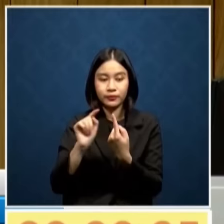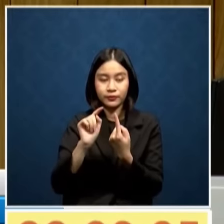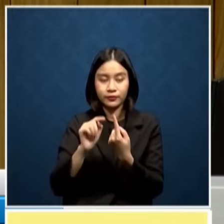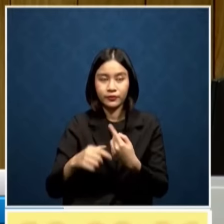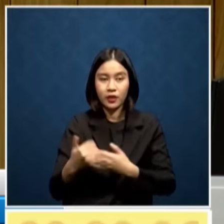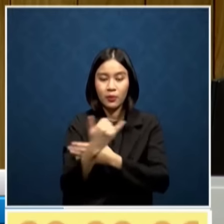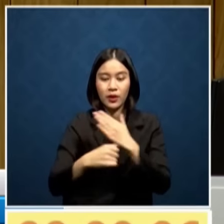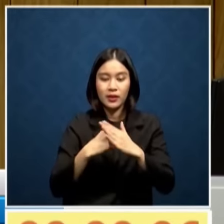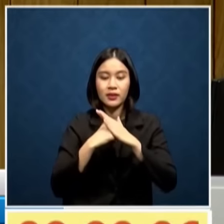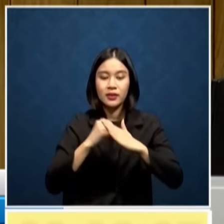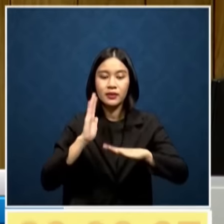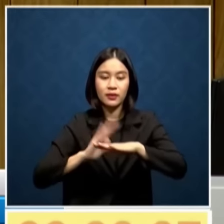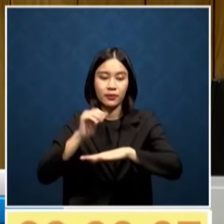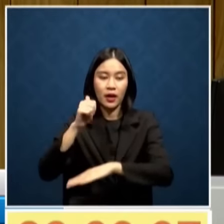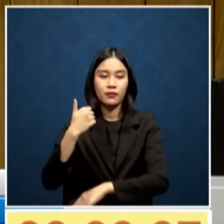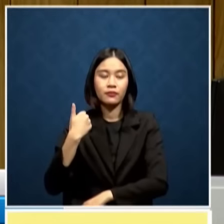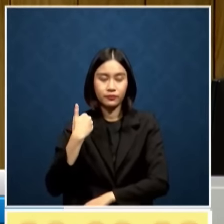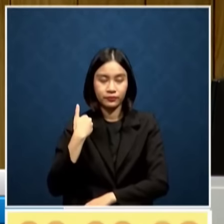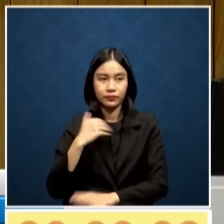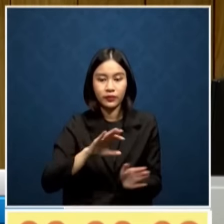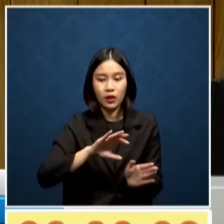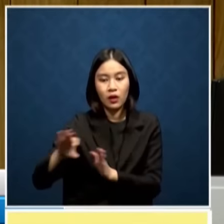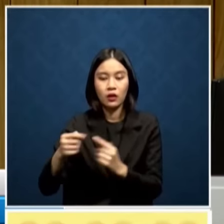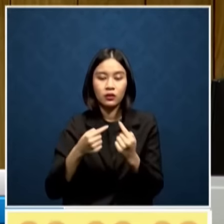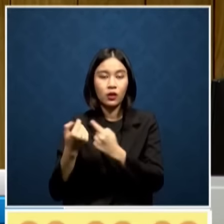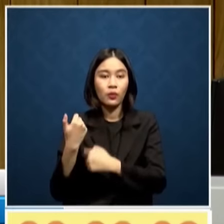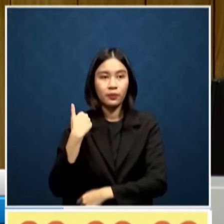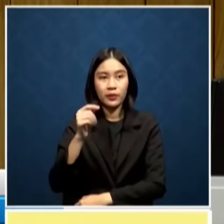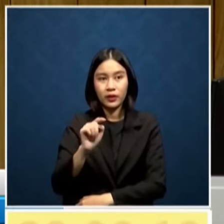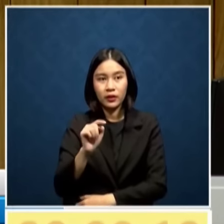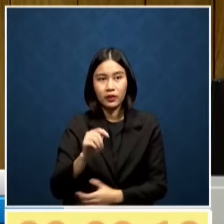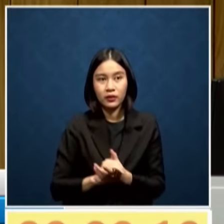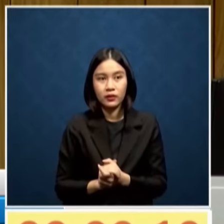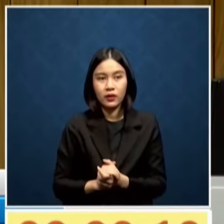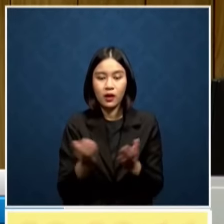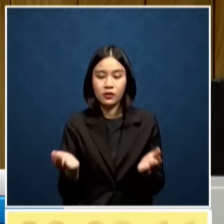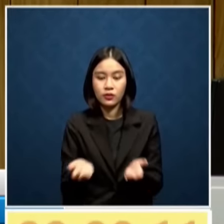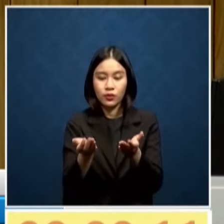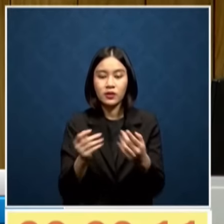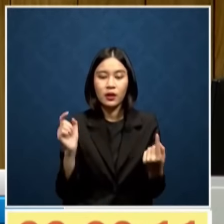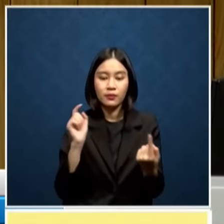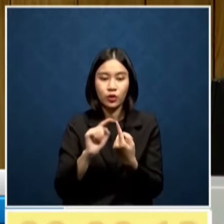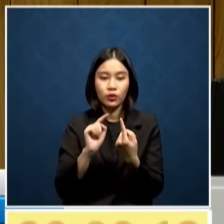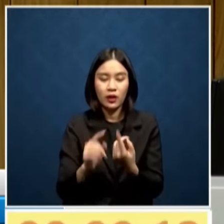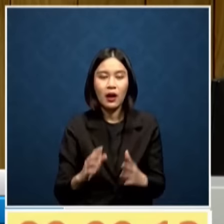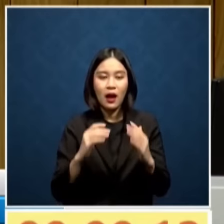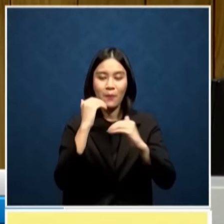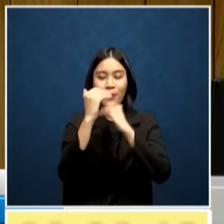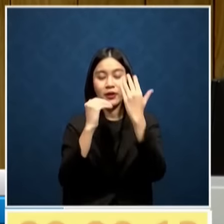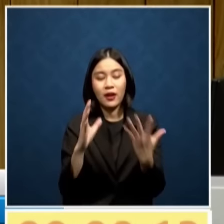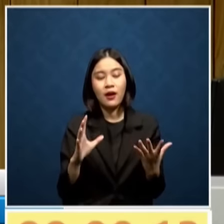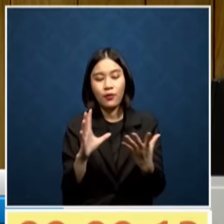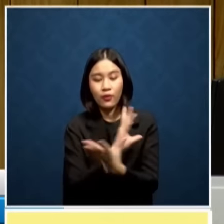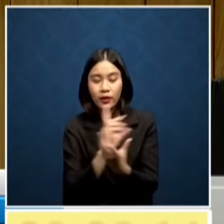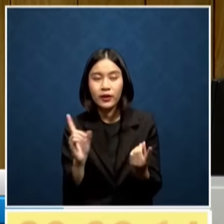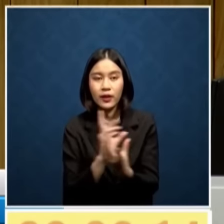จีนก็มีความชำนาญอยู่นะครับต่อมาเราก็ยังมีการเรื่องส่งเสริมเรื่องการใช้ซอฟต์พาวเวอร์โดยที่ว่